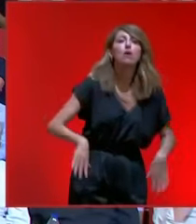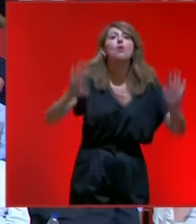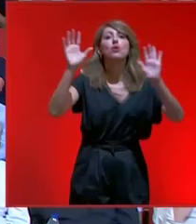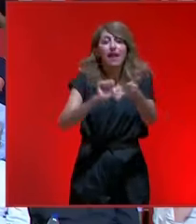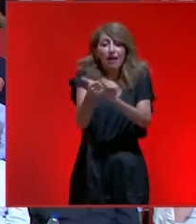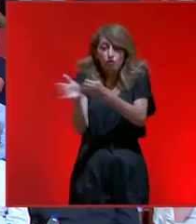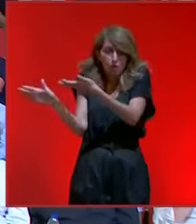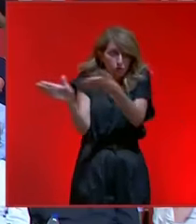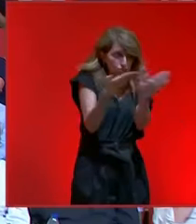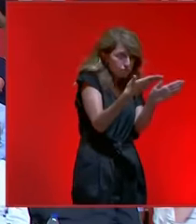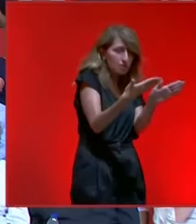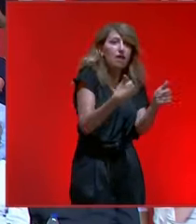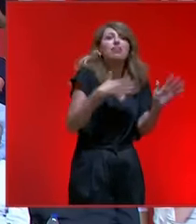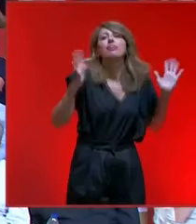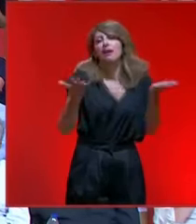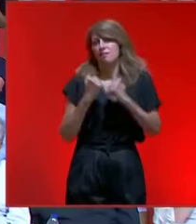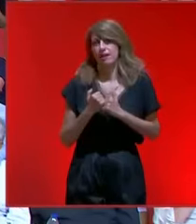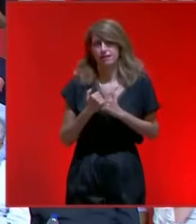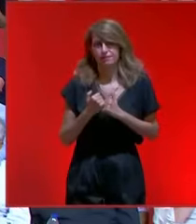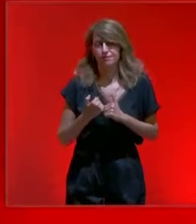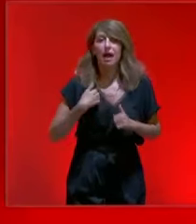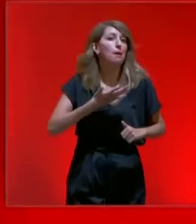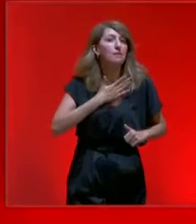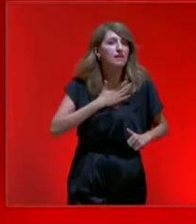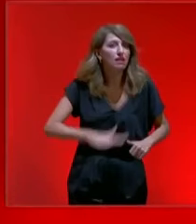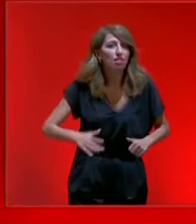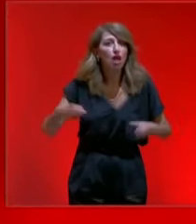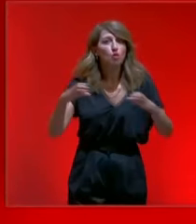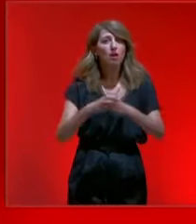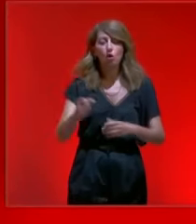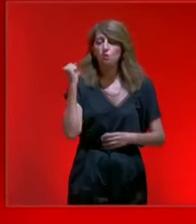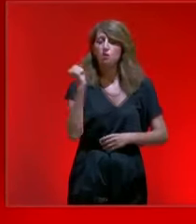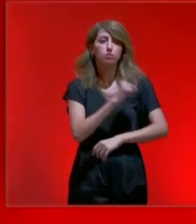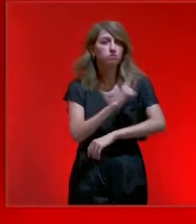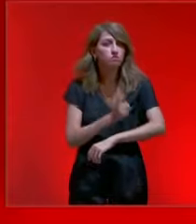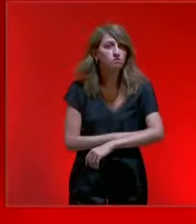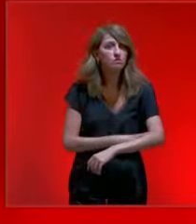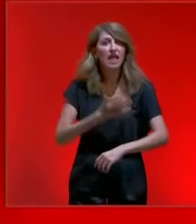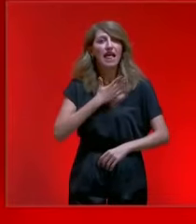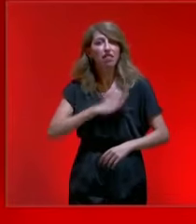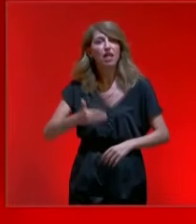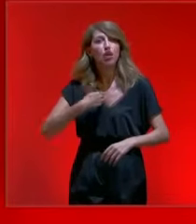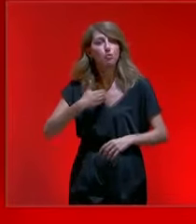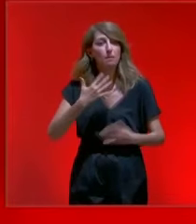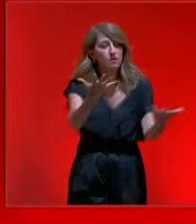πολιτική δύναμη, για να γίνουμε η εναλλακτική πολιτική πρόταση, υπάρχουν πολύ σοβαρές προϋποθέσεις.